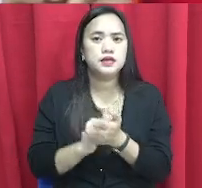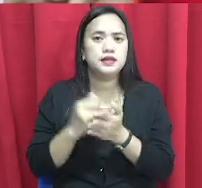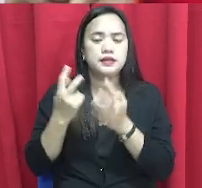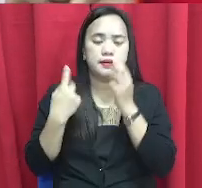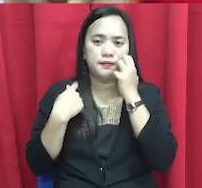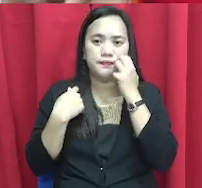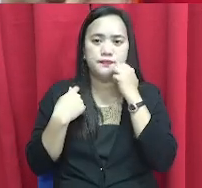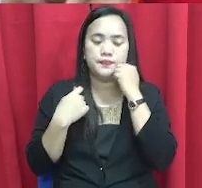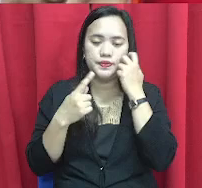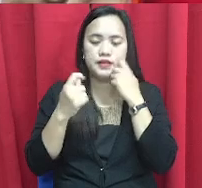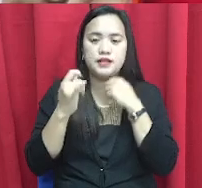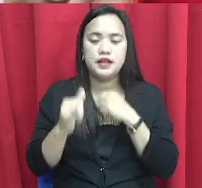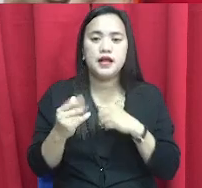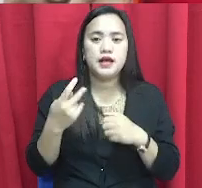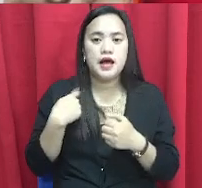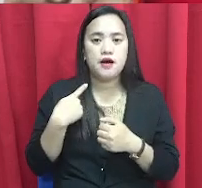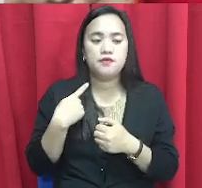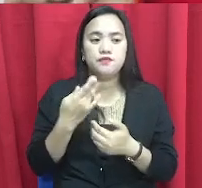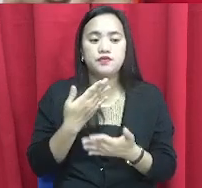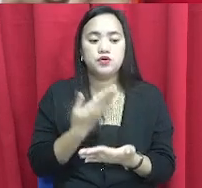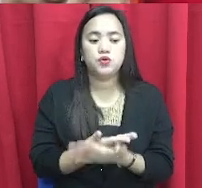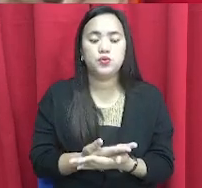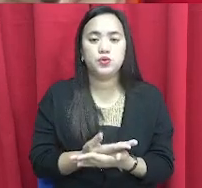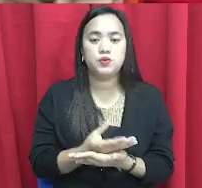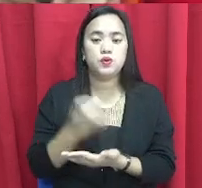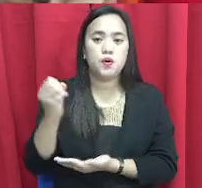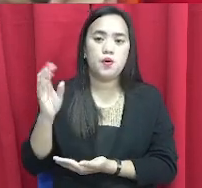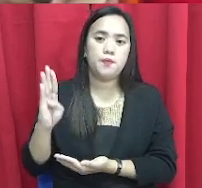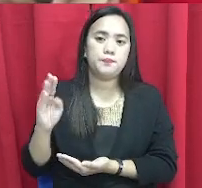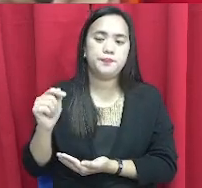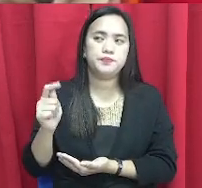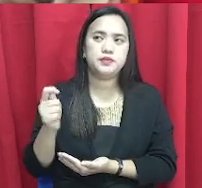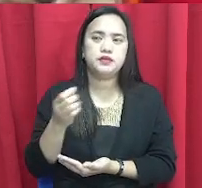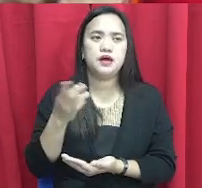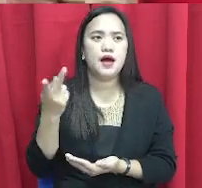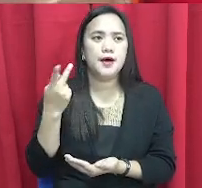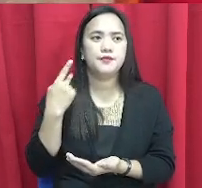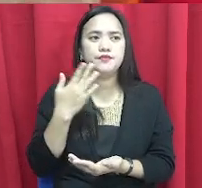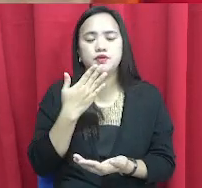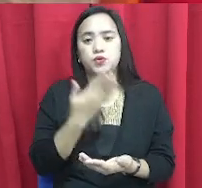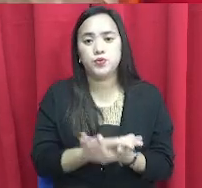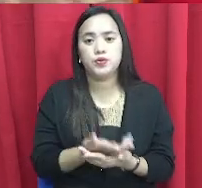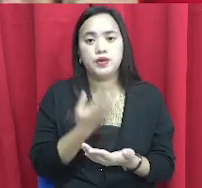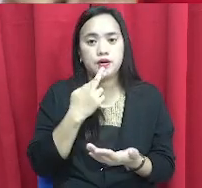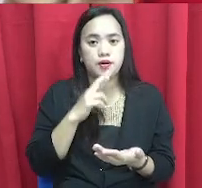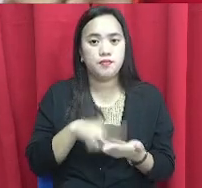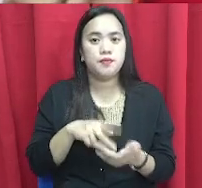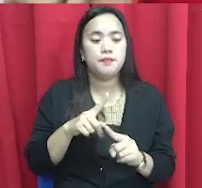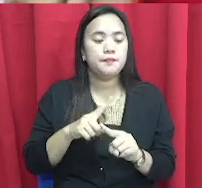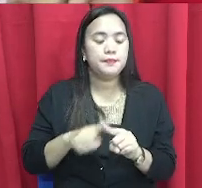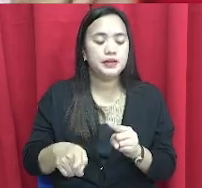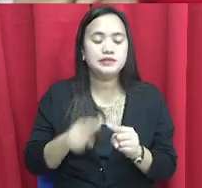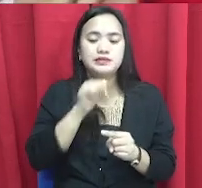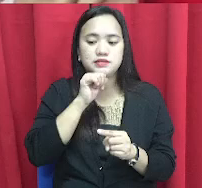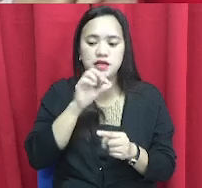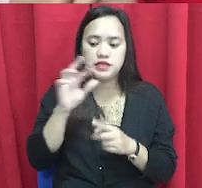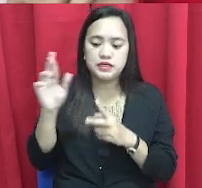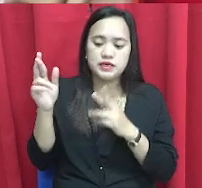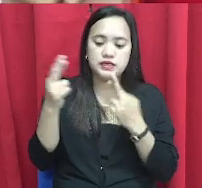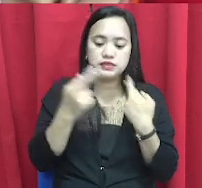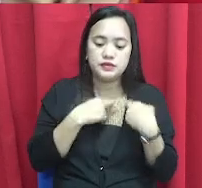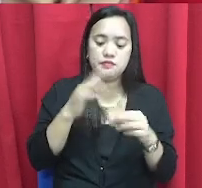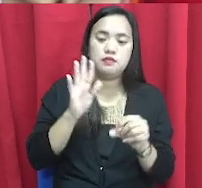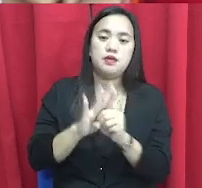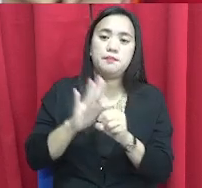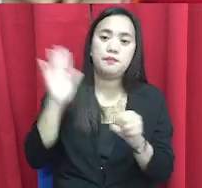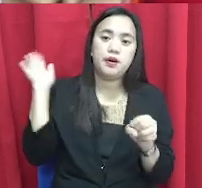biblya they have a good obtain a good report but hindi po nilaang yung promise ng